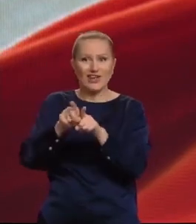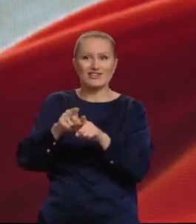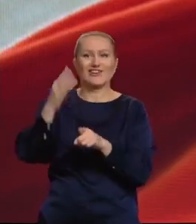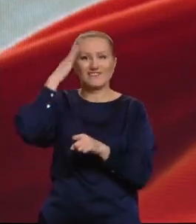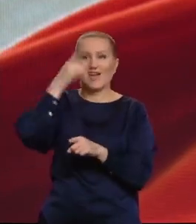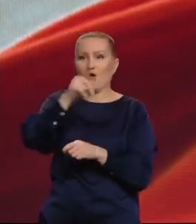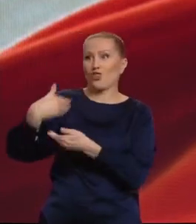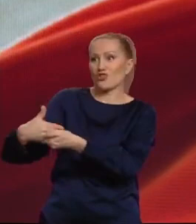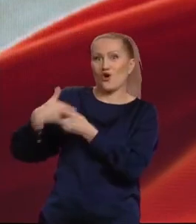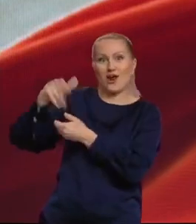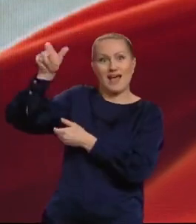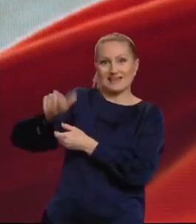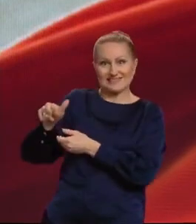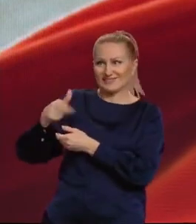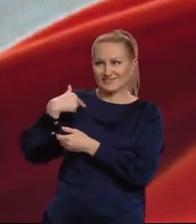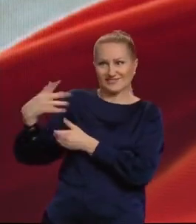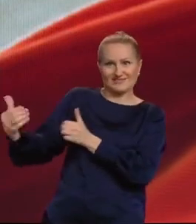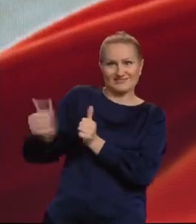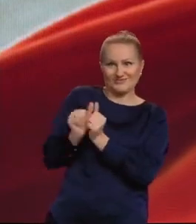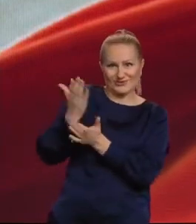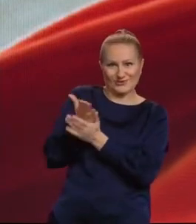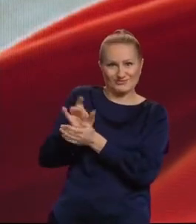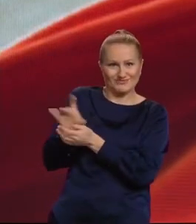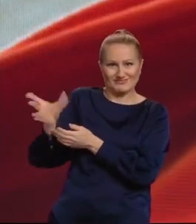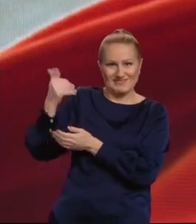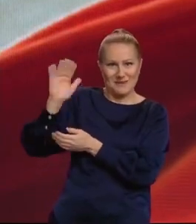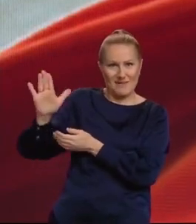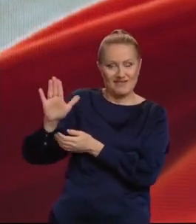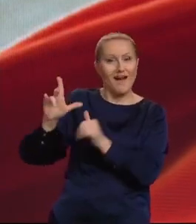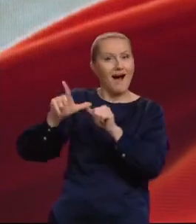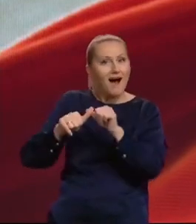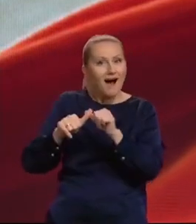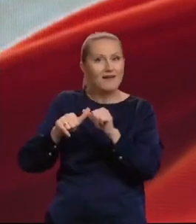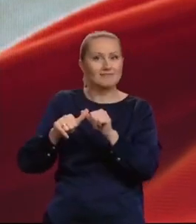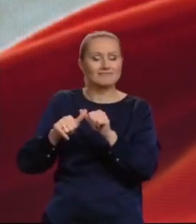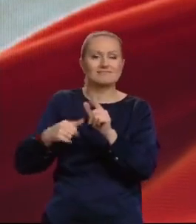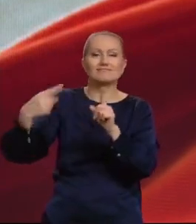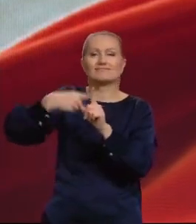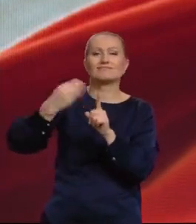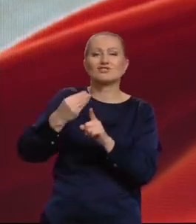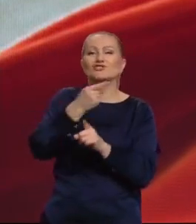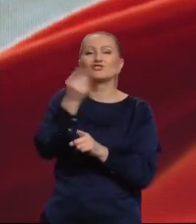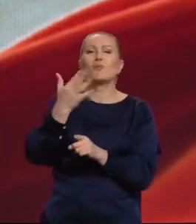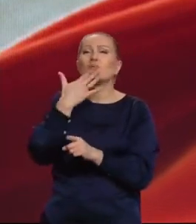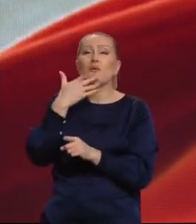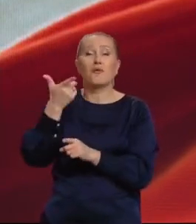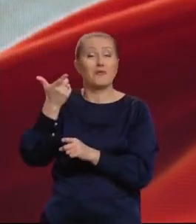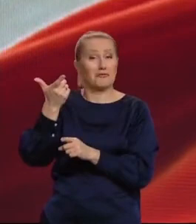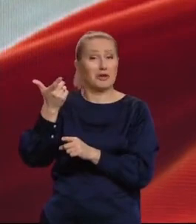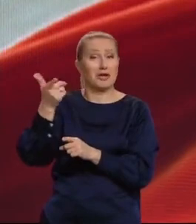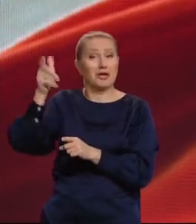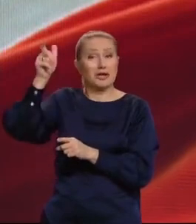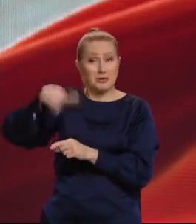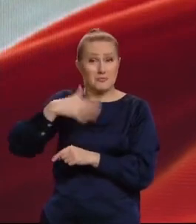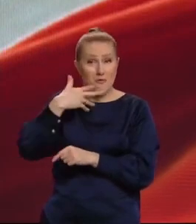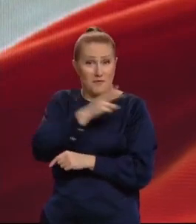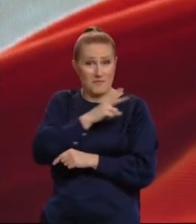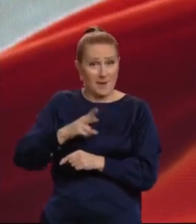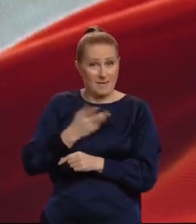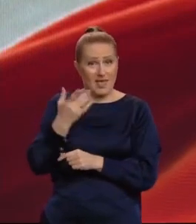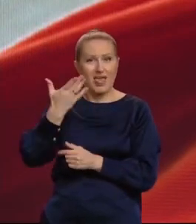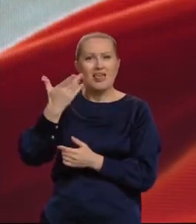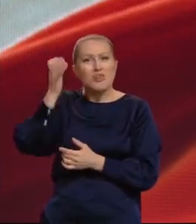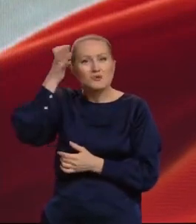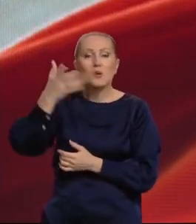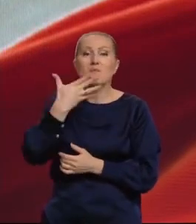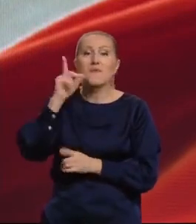takich doradców jak ten, który mnie do tego namawiał. A propos niezdolności mówienia prawdy przez pana premiera. Tego też nie było w